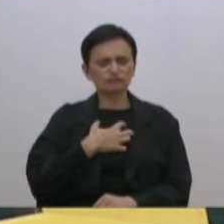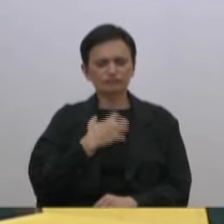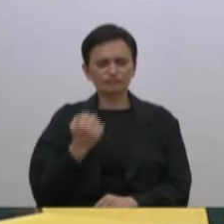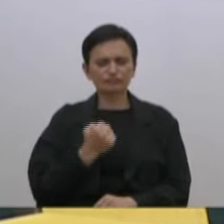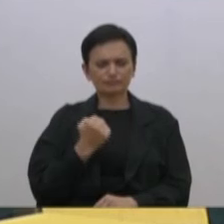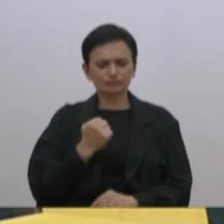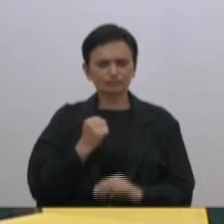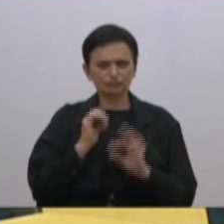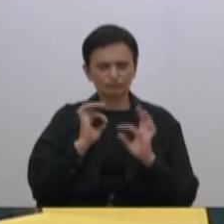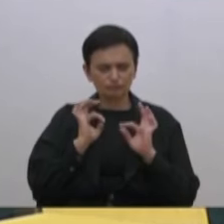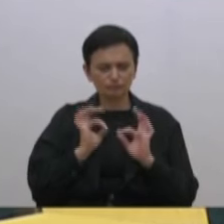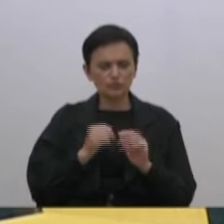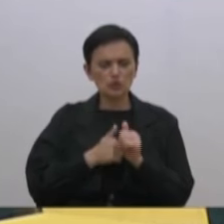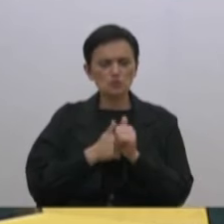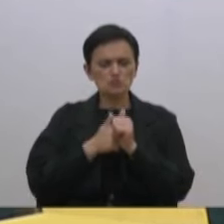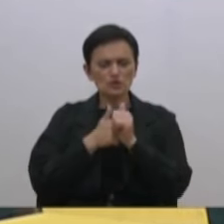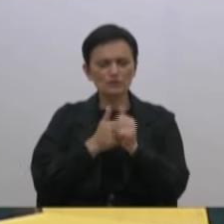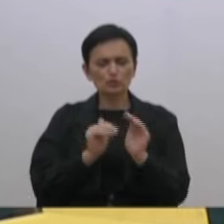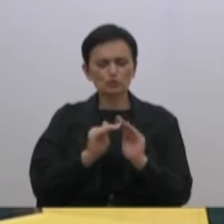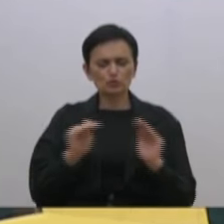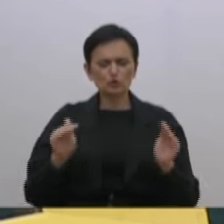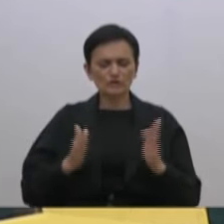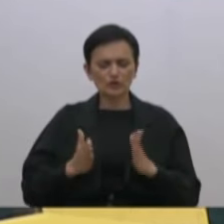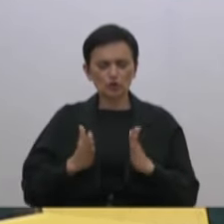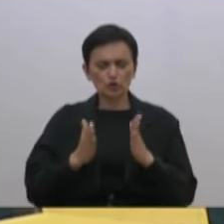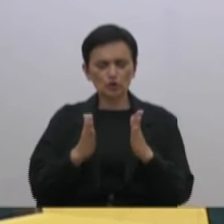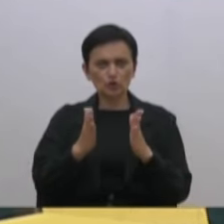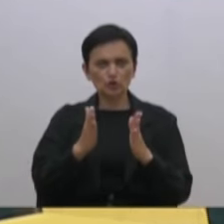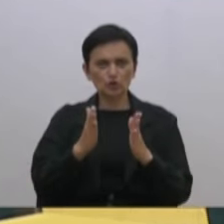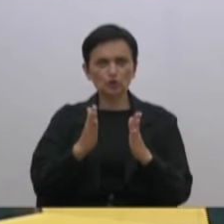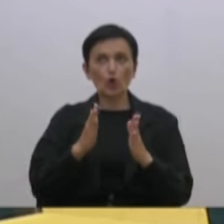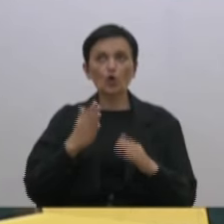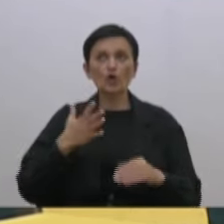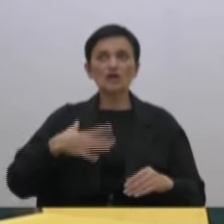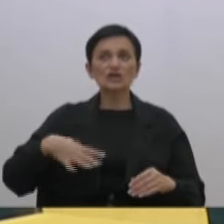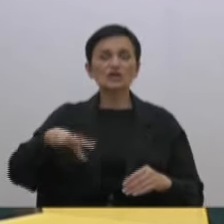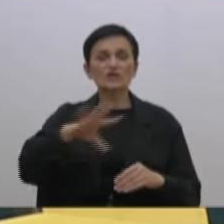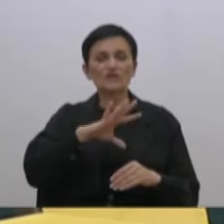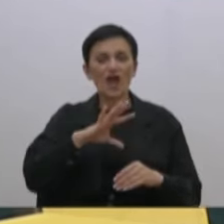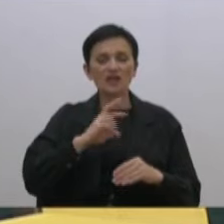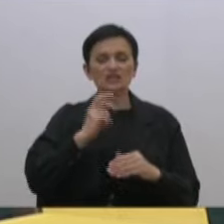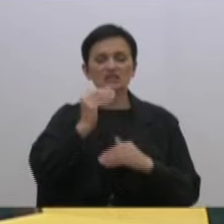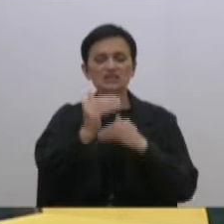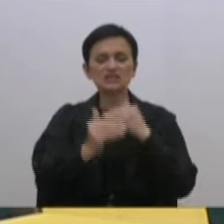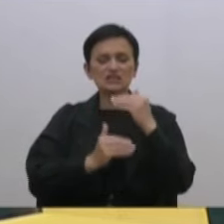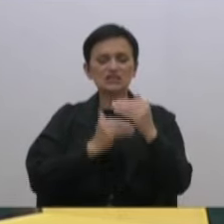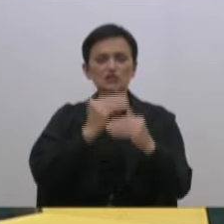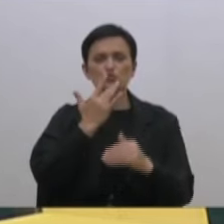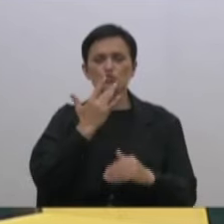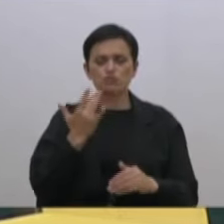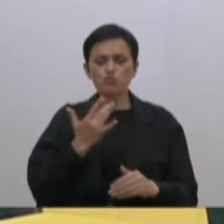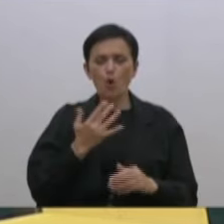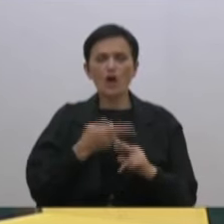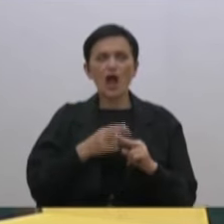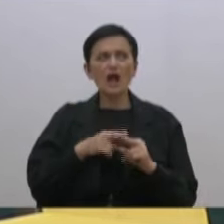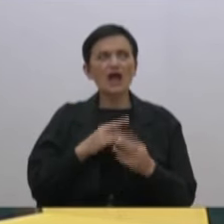მივყვებით მშვიდობიანი გზით ქვეყნის რეინტეგრაციის პოლიტიკას. ეს არის ყველაზე რთული და